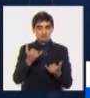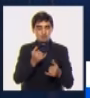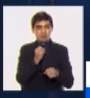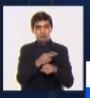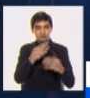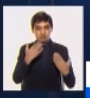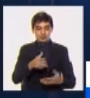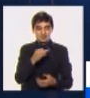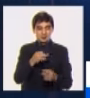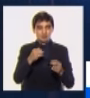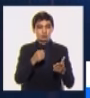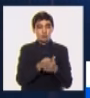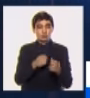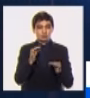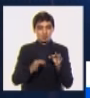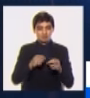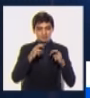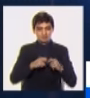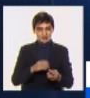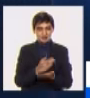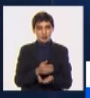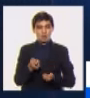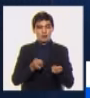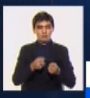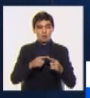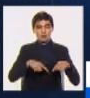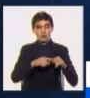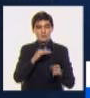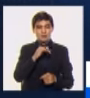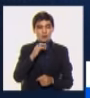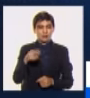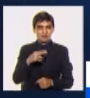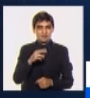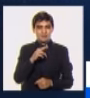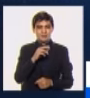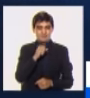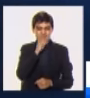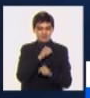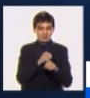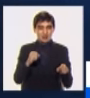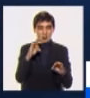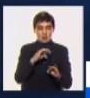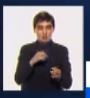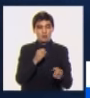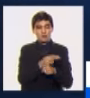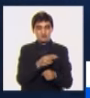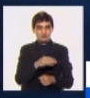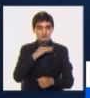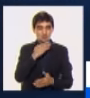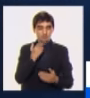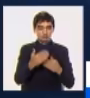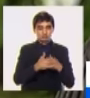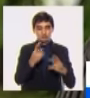проводится досудебное расследование руководитель общественного фонда не молчи дина смаилова считает что увольнение недостаточно